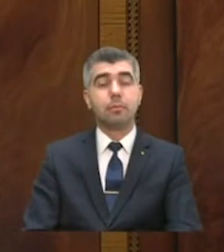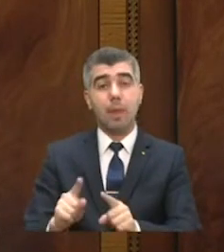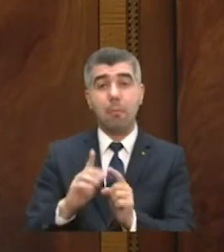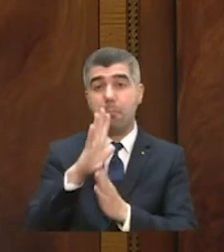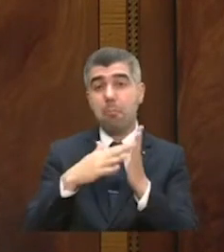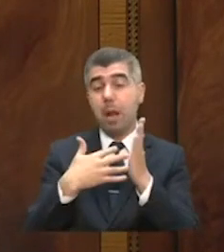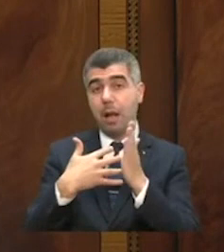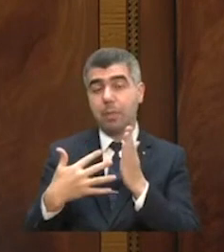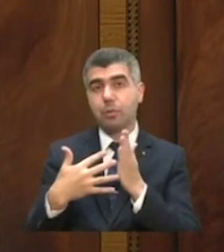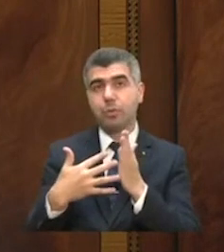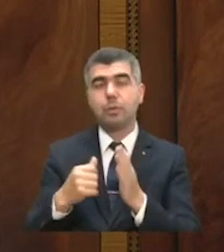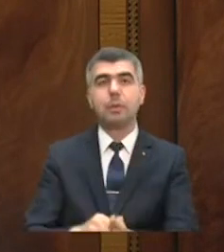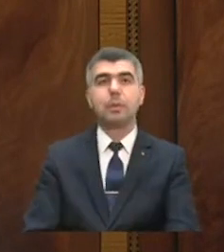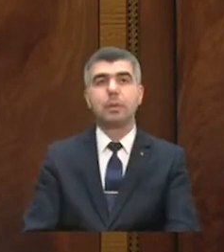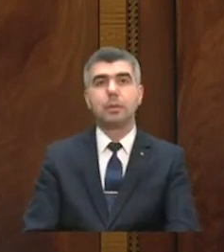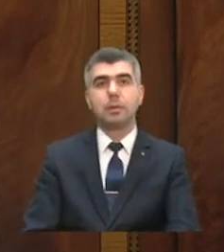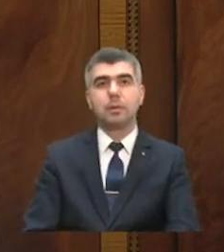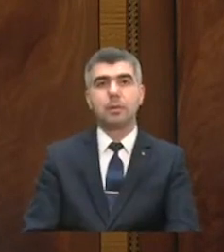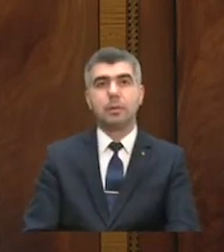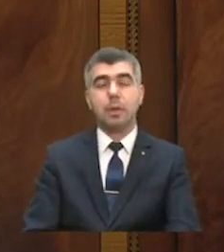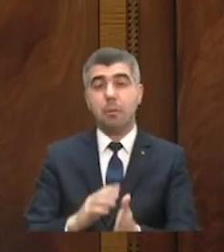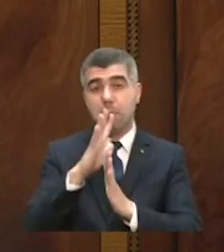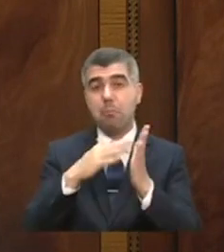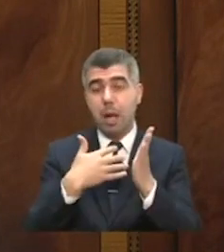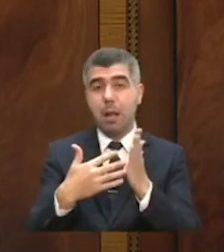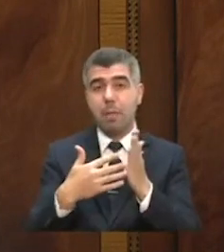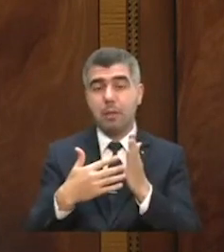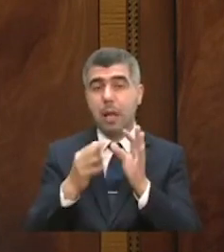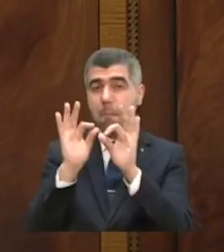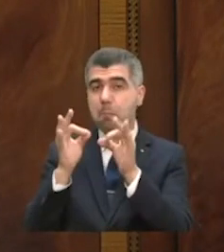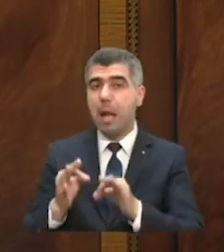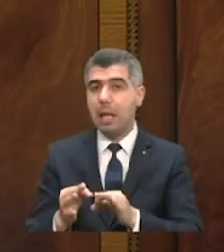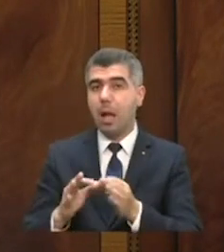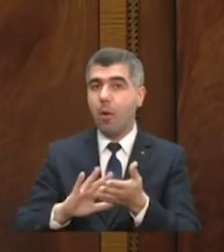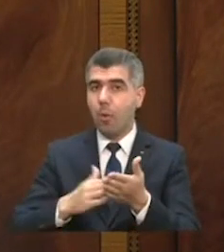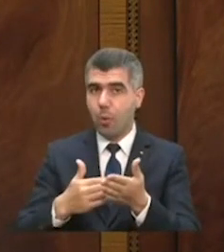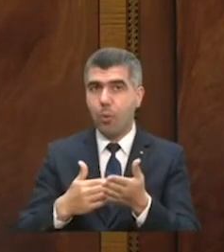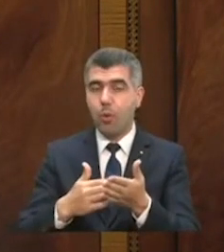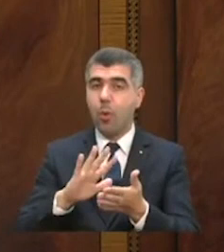يعني ماشي برنامج ديال لا لوي فينونس، هذا برنامج على 5 سنين،